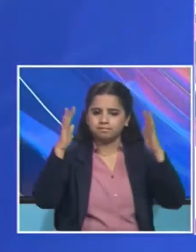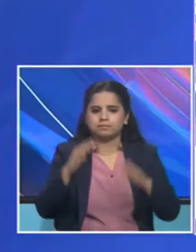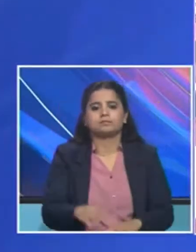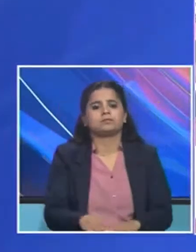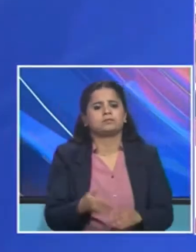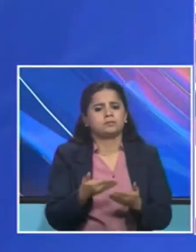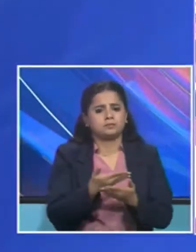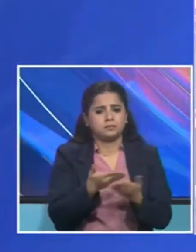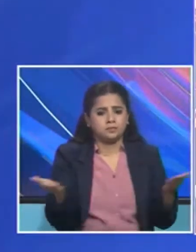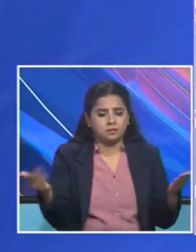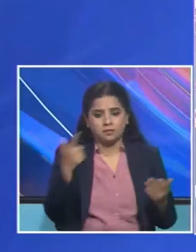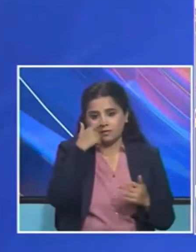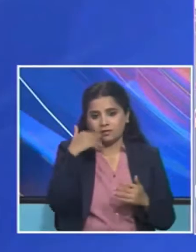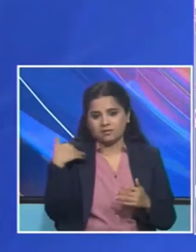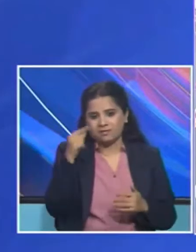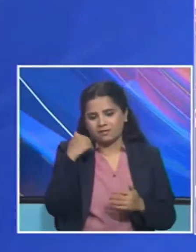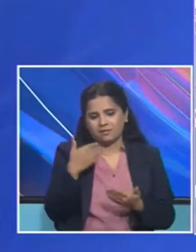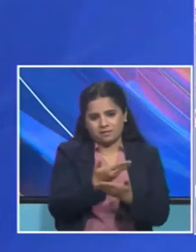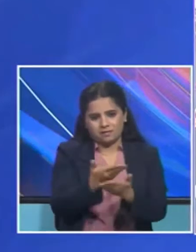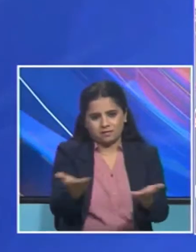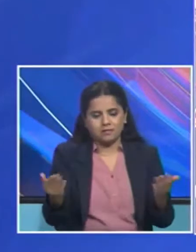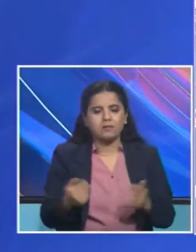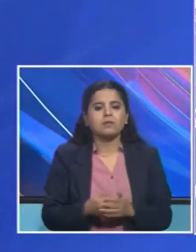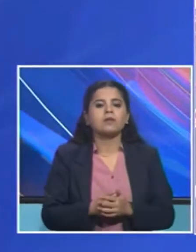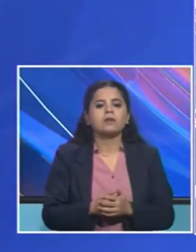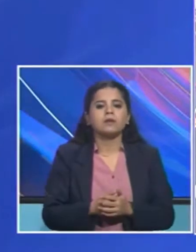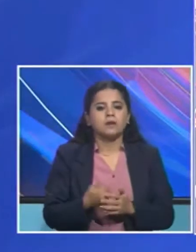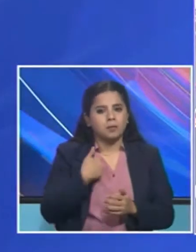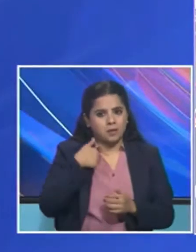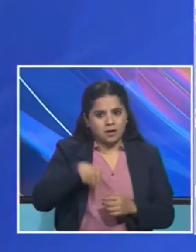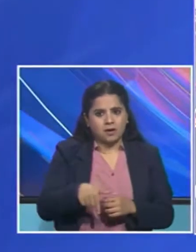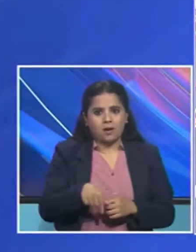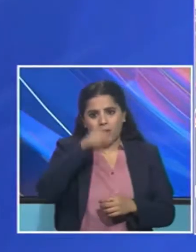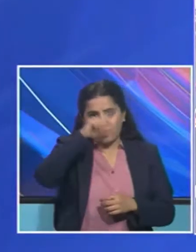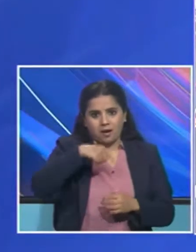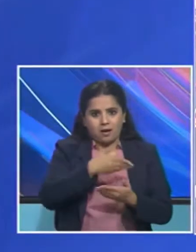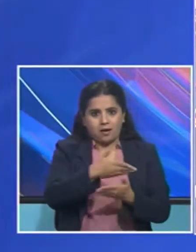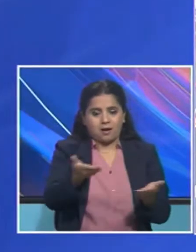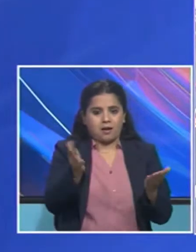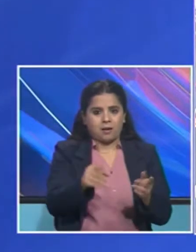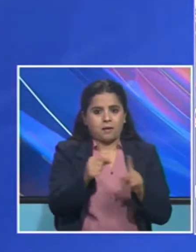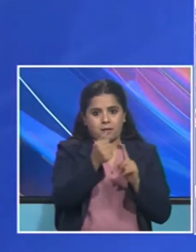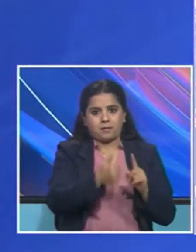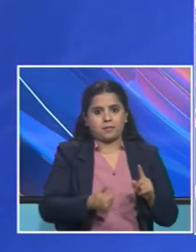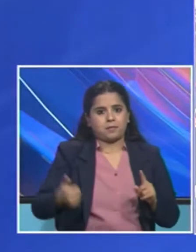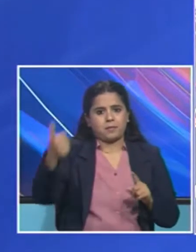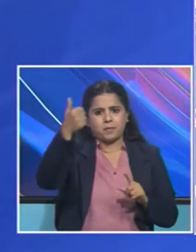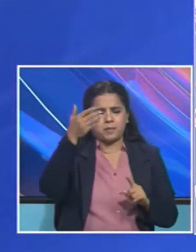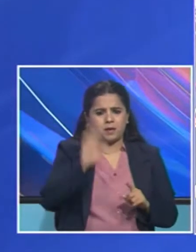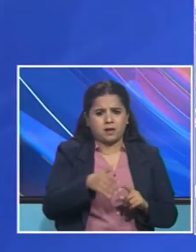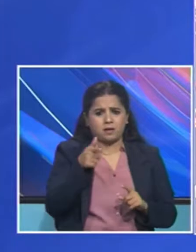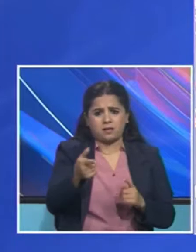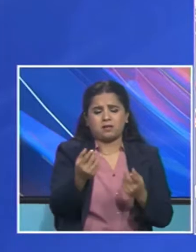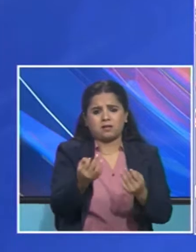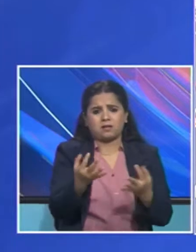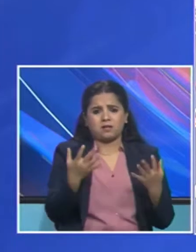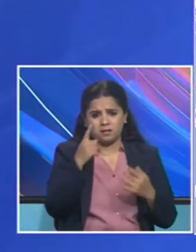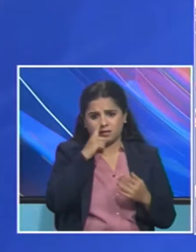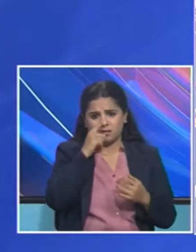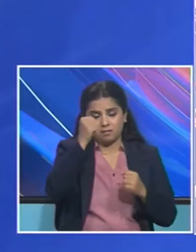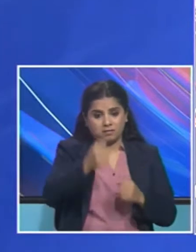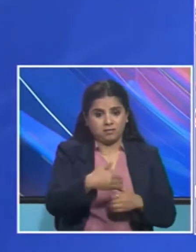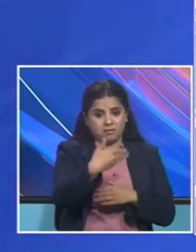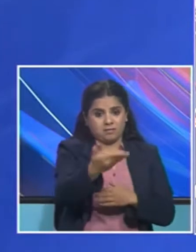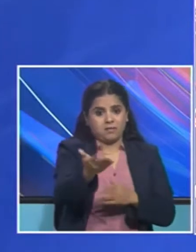देवियों और स्वजनों, मेरे सामने भारत के राष्ट्रपति पद की ऐसी महान विरासत है